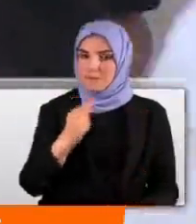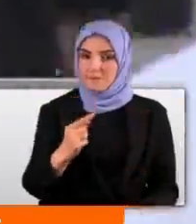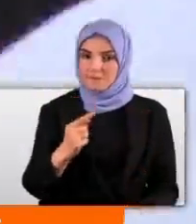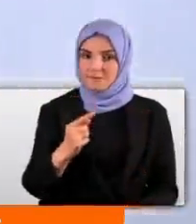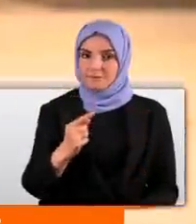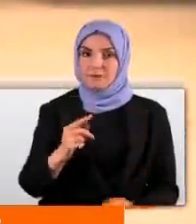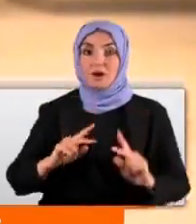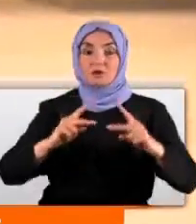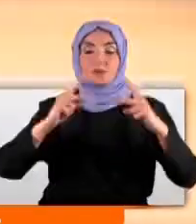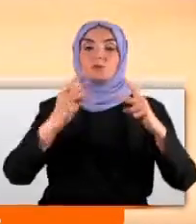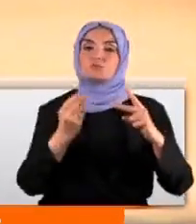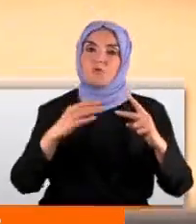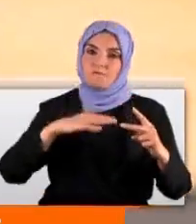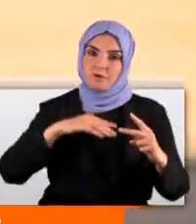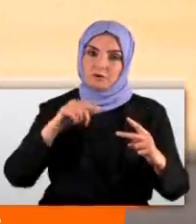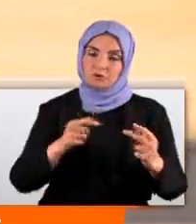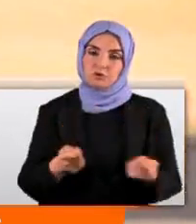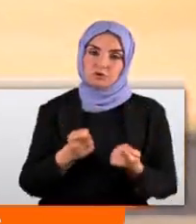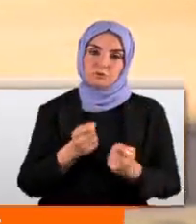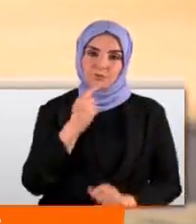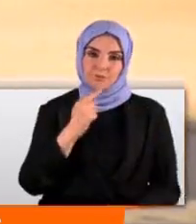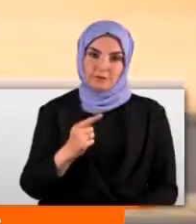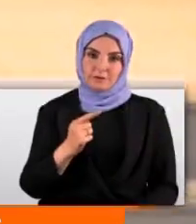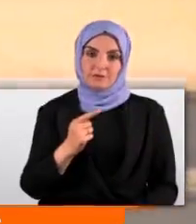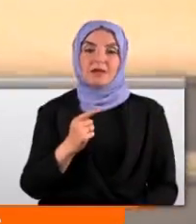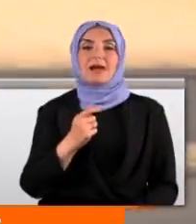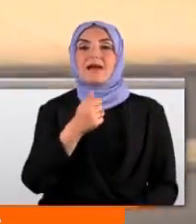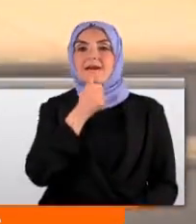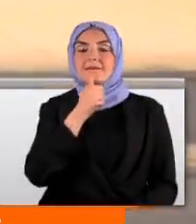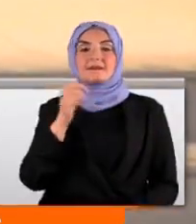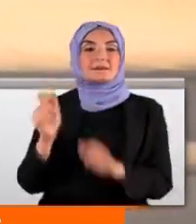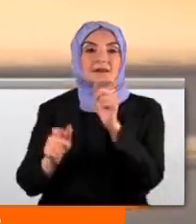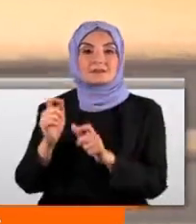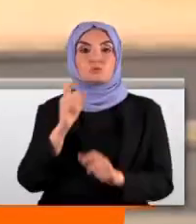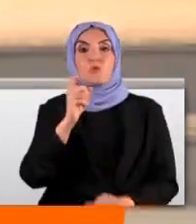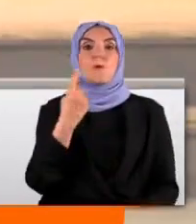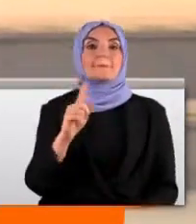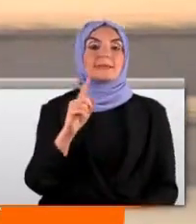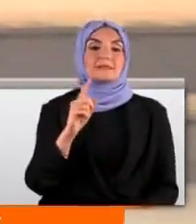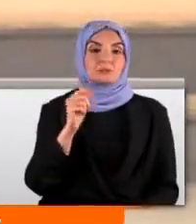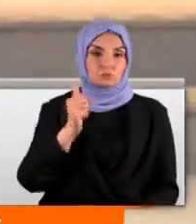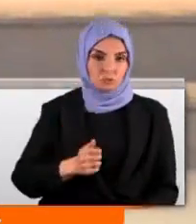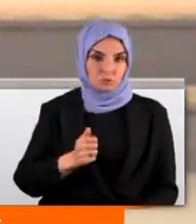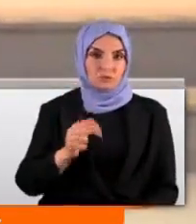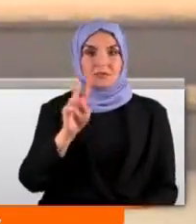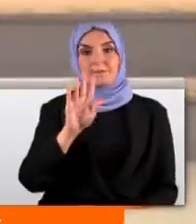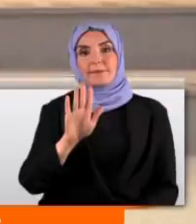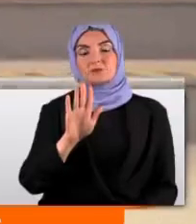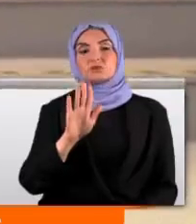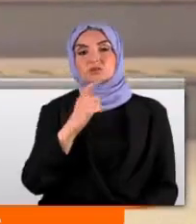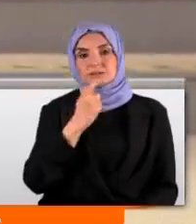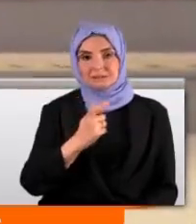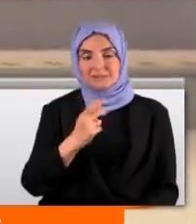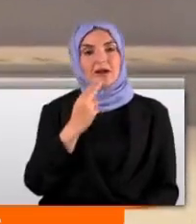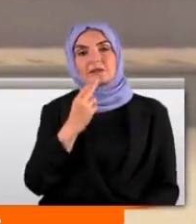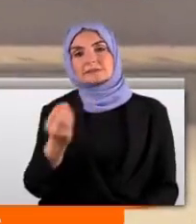olduğunun altını çizdi. Emeklilikte yaşa takılan erkeklerin çoğu 9000 günü yani 25 yılı, kadınlarınsa çoğu 7200 günü yani